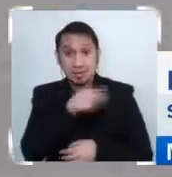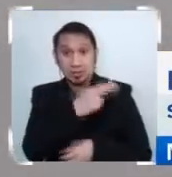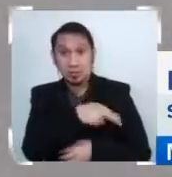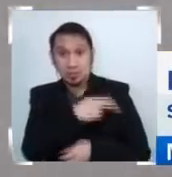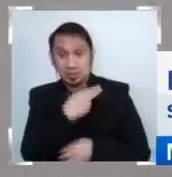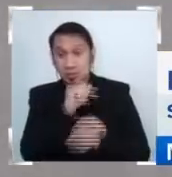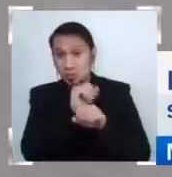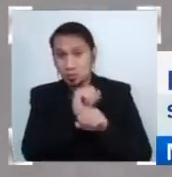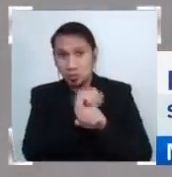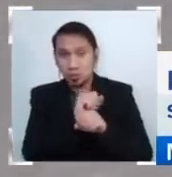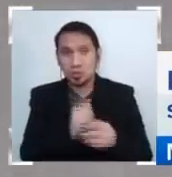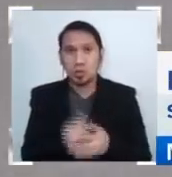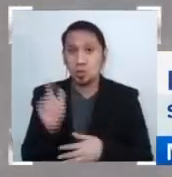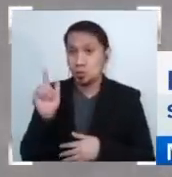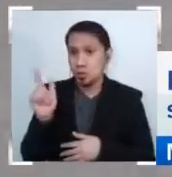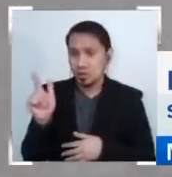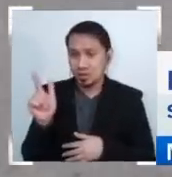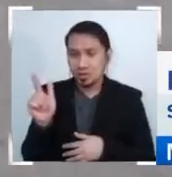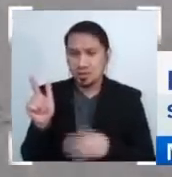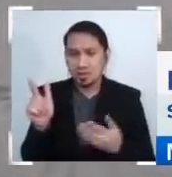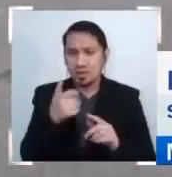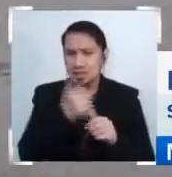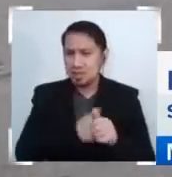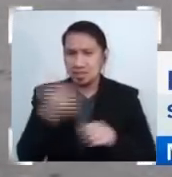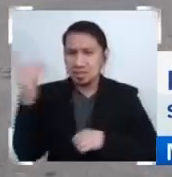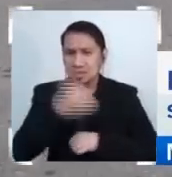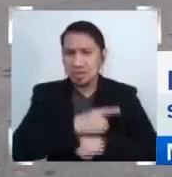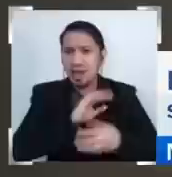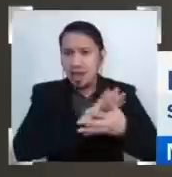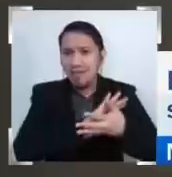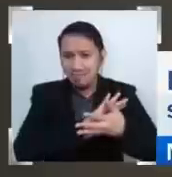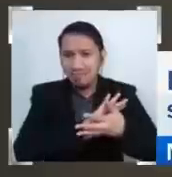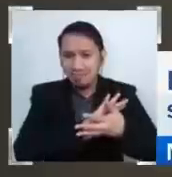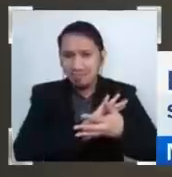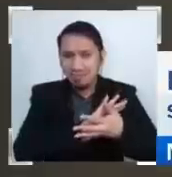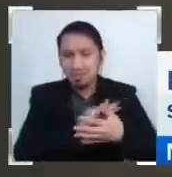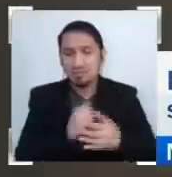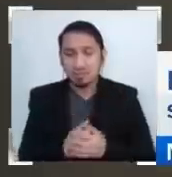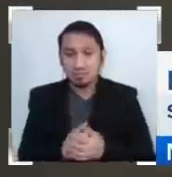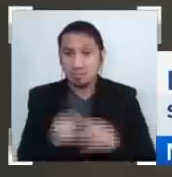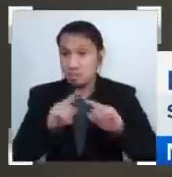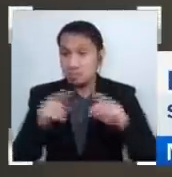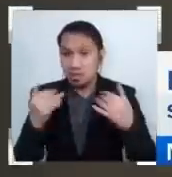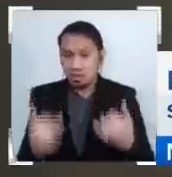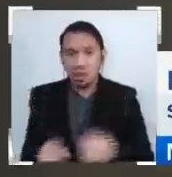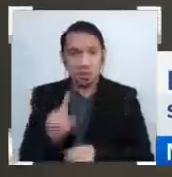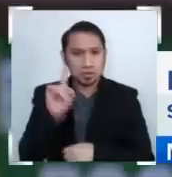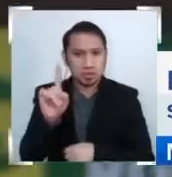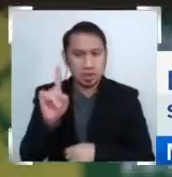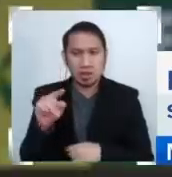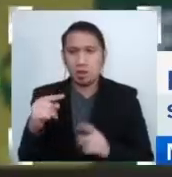hanggang 20 pasyente na may COVID ang na-admit kada araw nung sumipa ang mga kaso dahil sa Delta variant. Ngayon, isa hanggang dalawa na